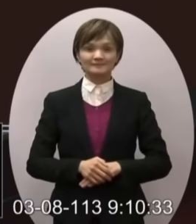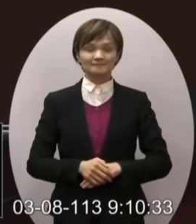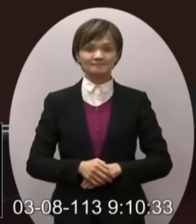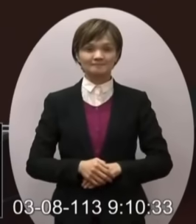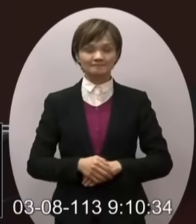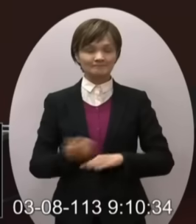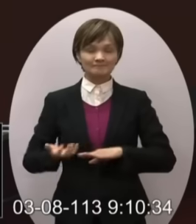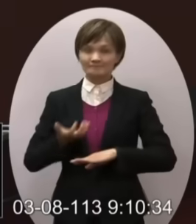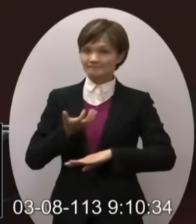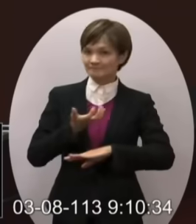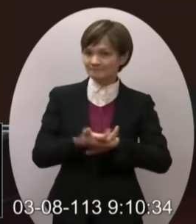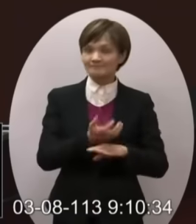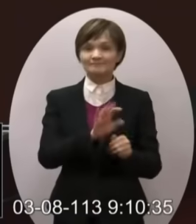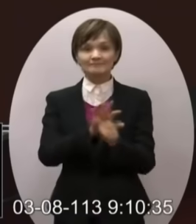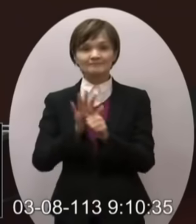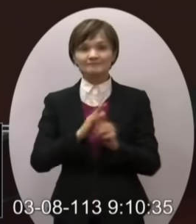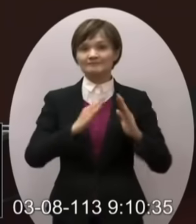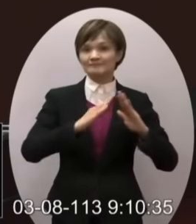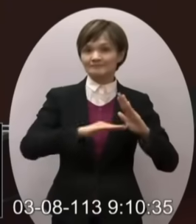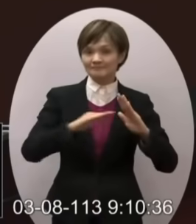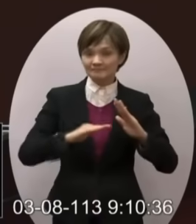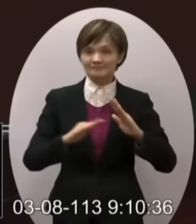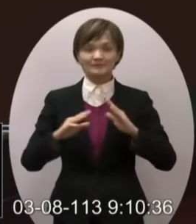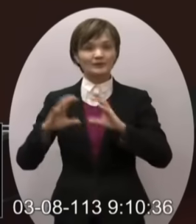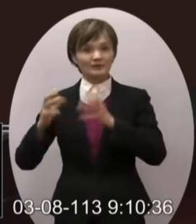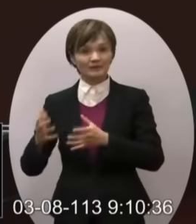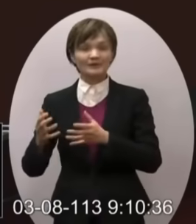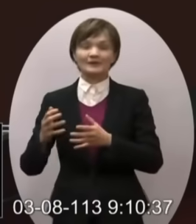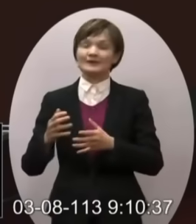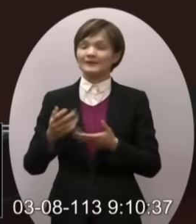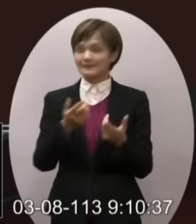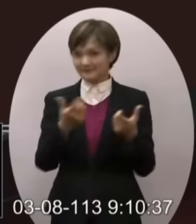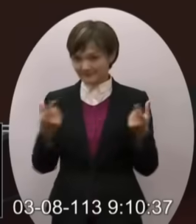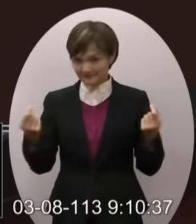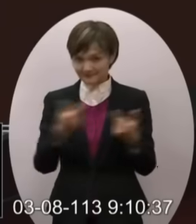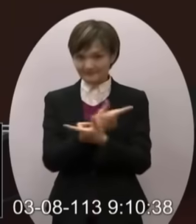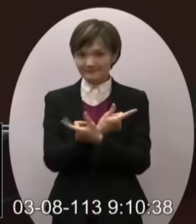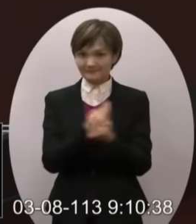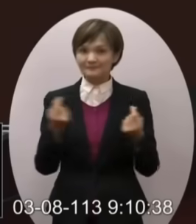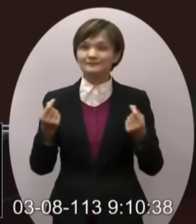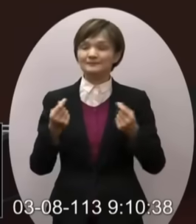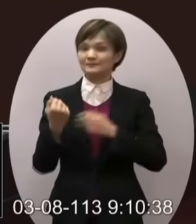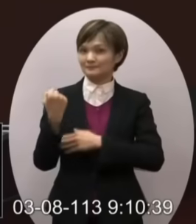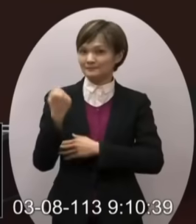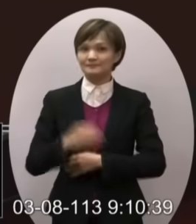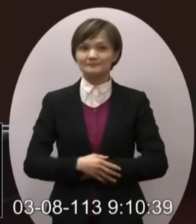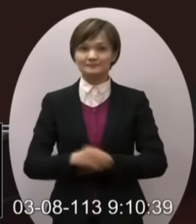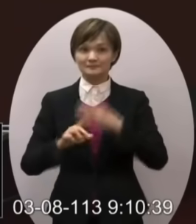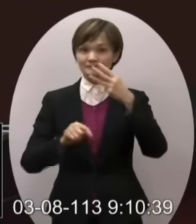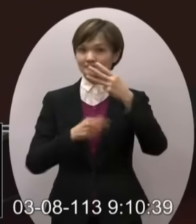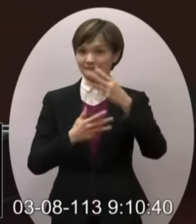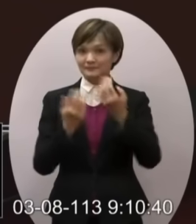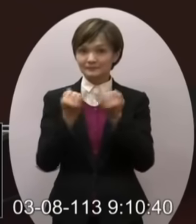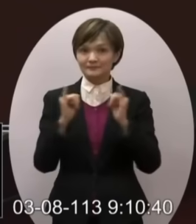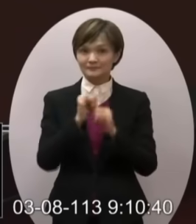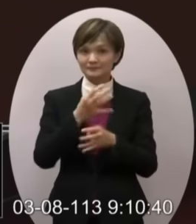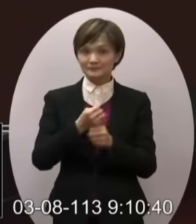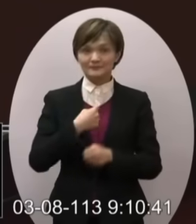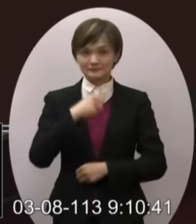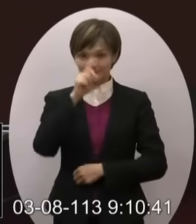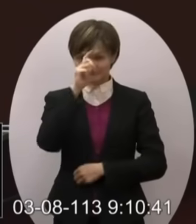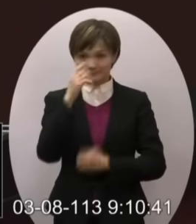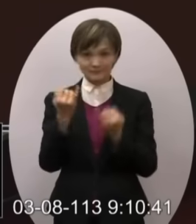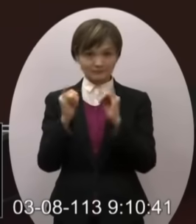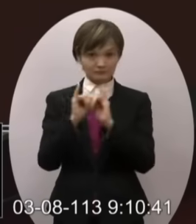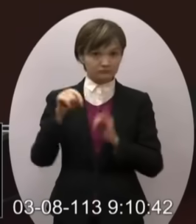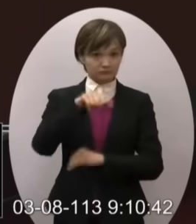为国家、家庭、社会付出，我们一起努力。但我们也要说，三八妇女节，我们希望妇女是真